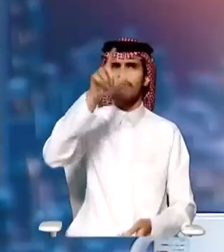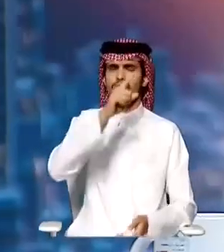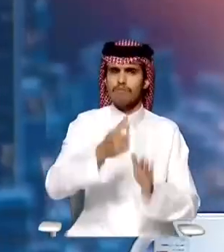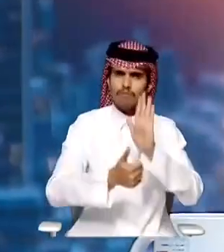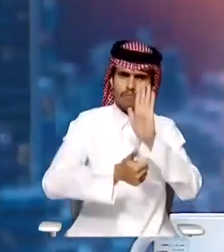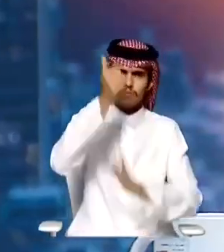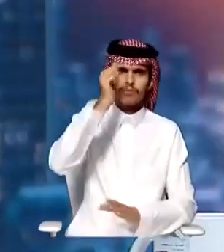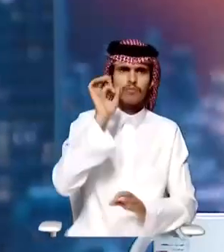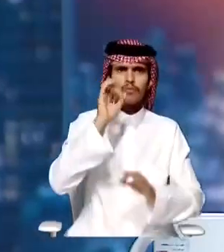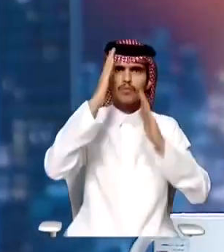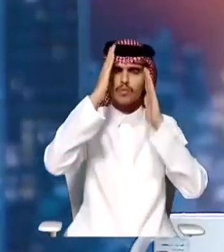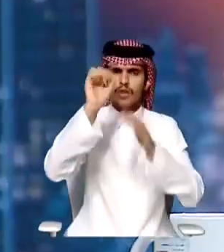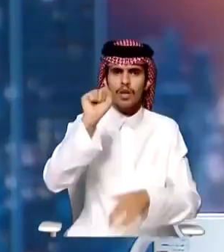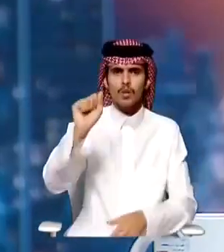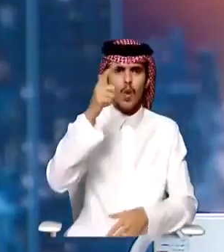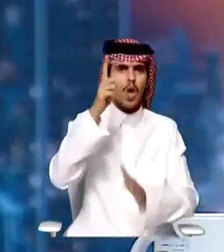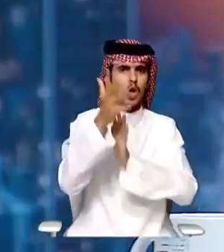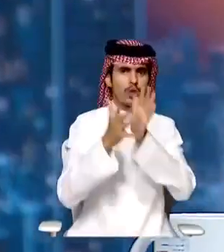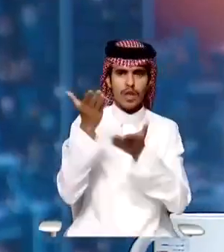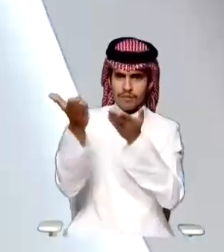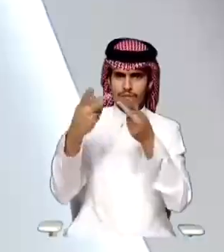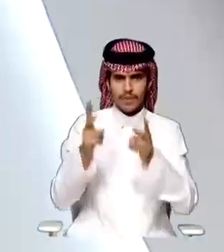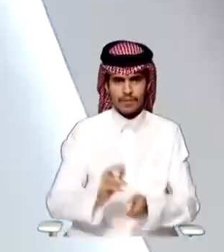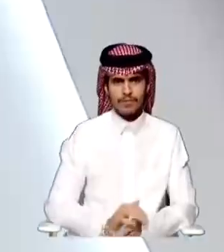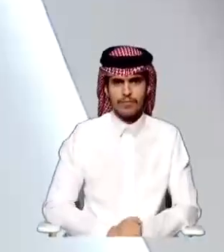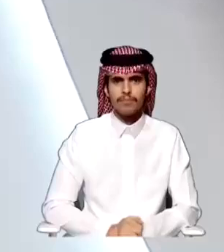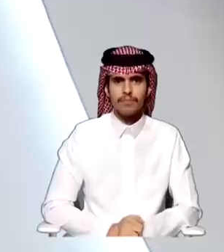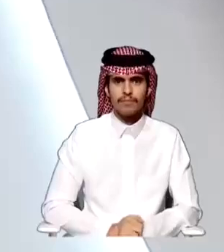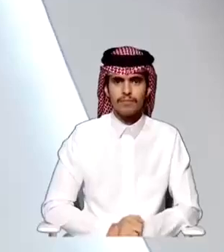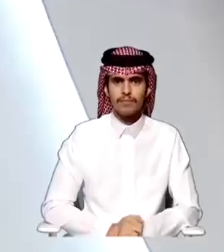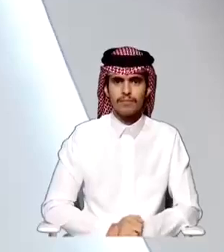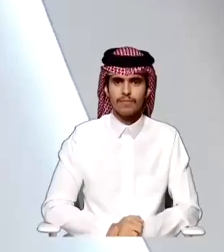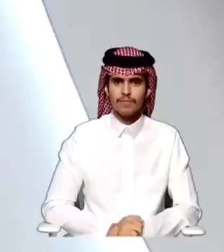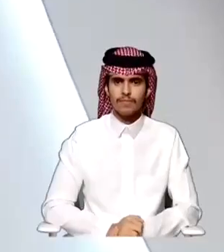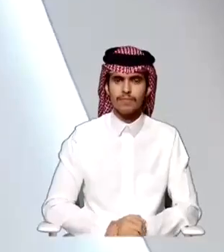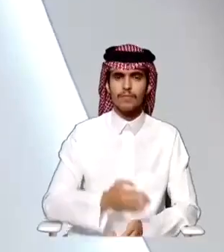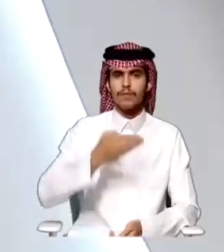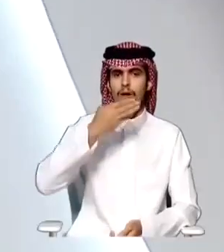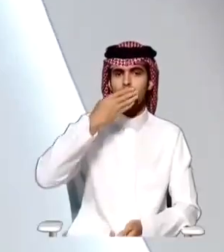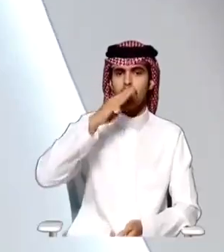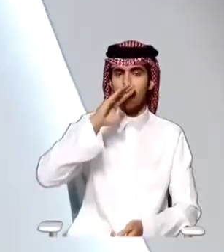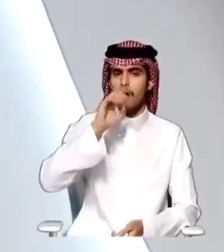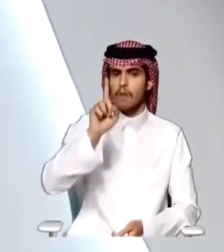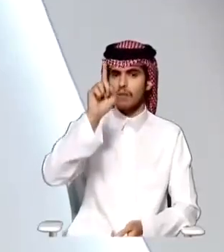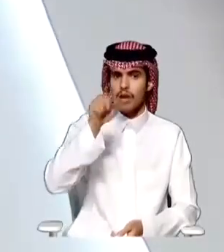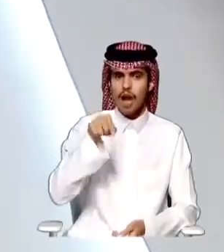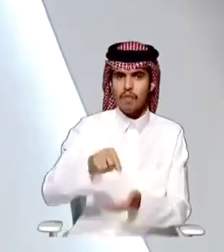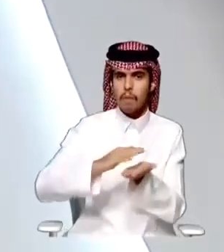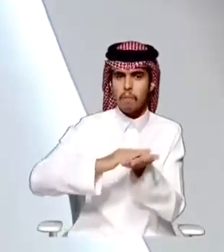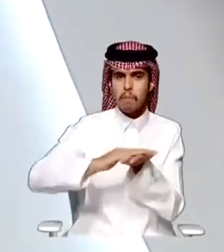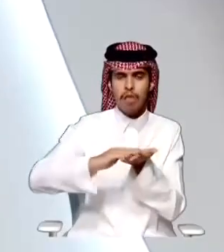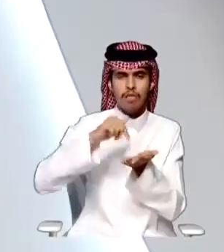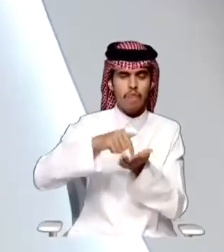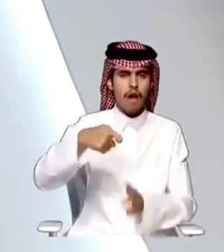الحسبان لغه الاشاره الحمد لله في بلدنا الغالي يعني تقدم